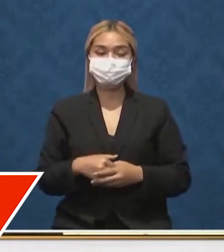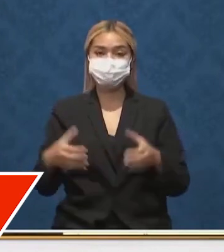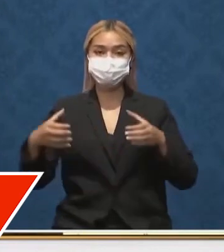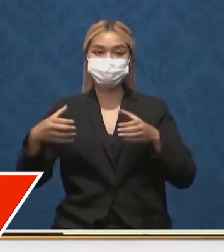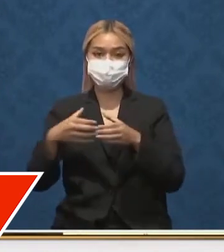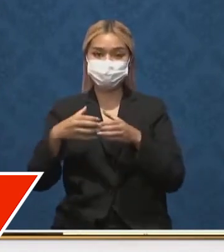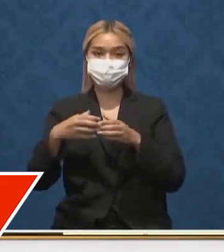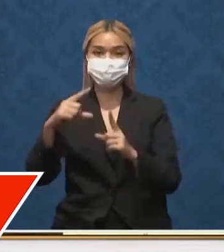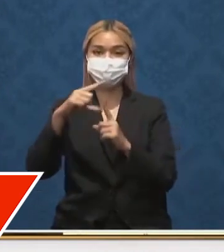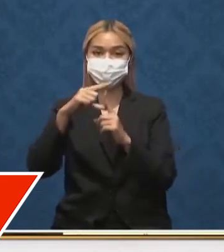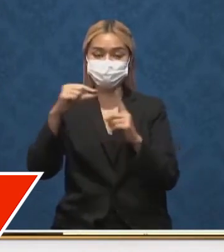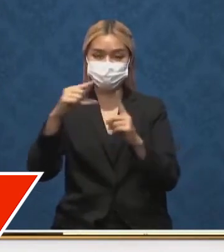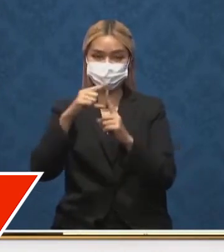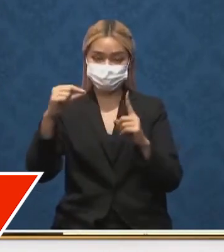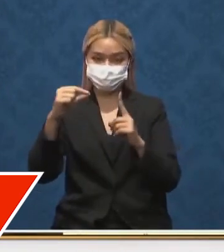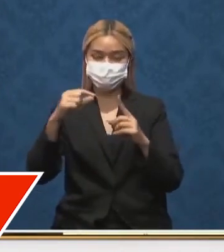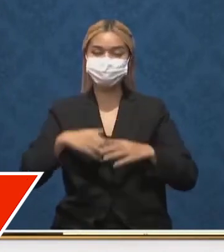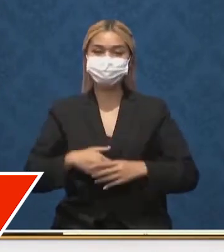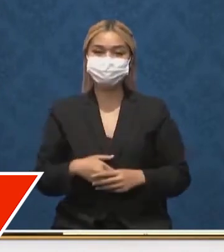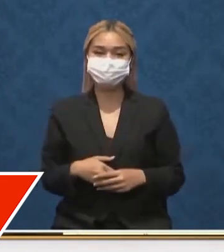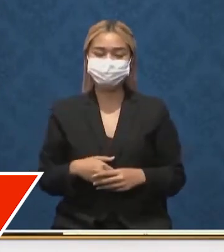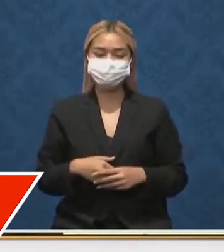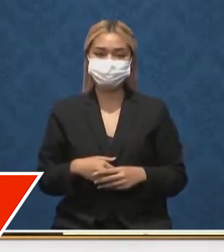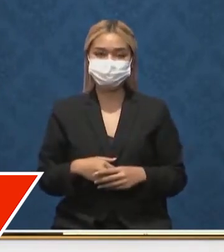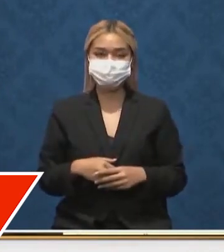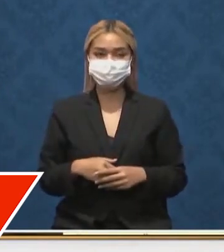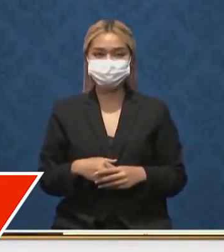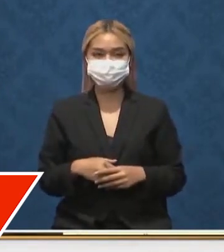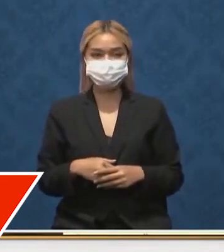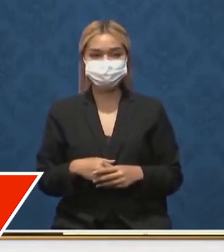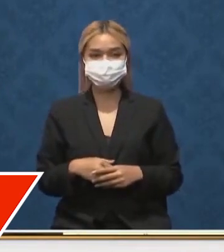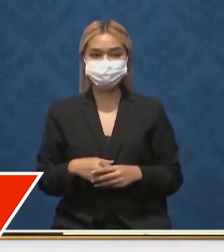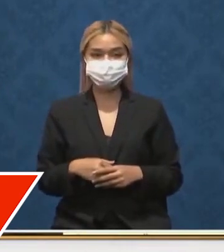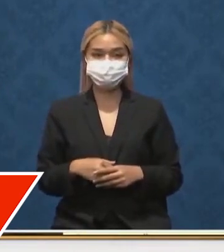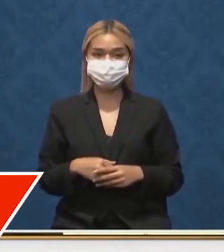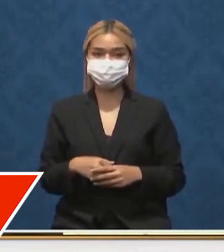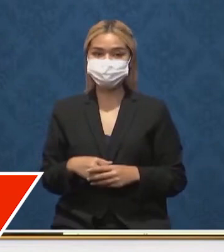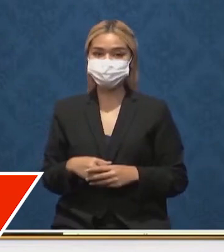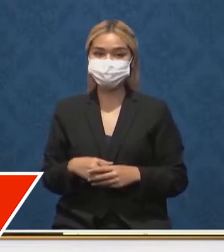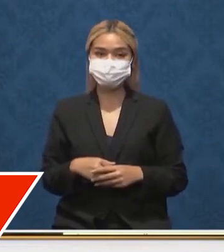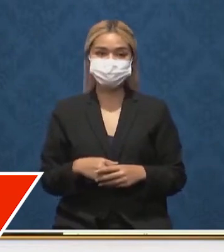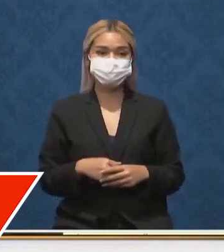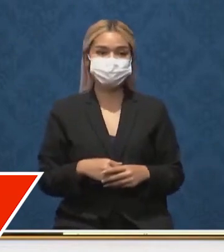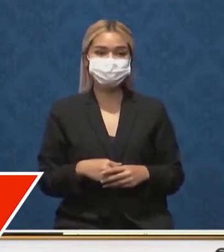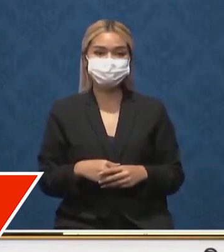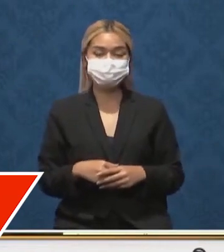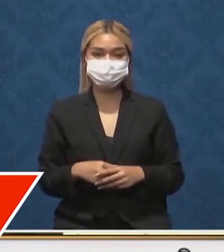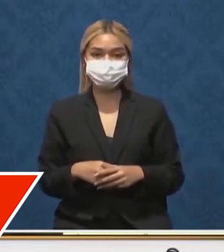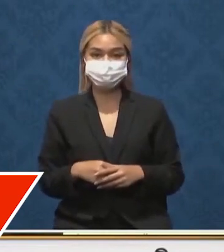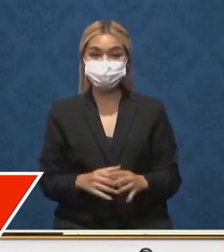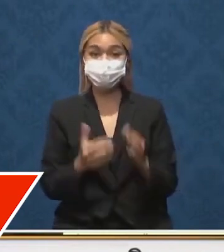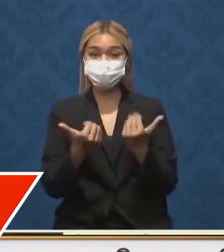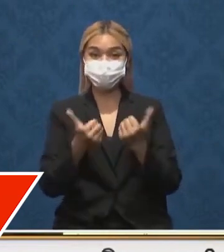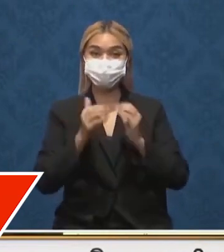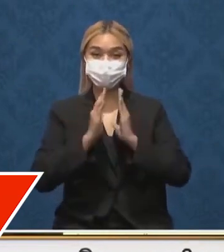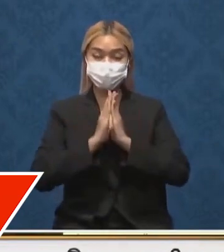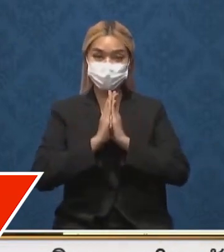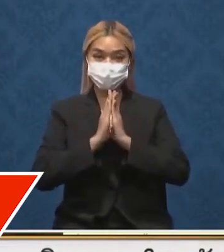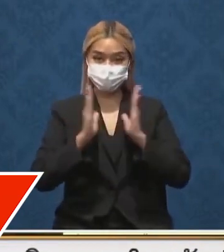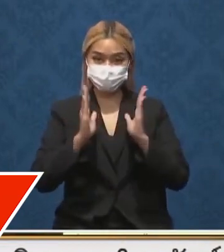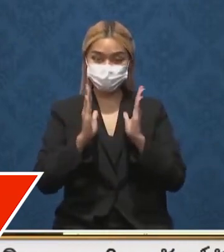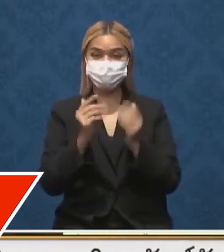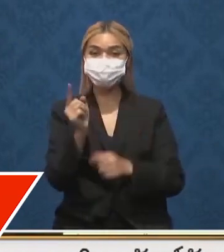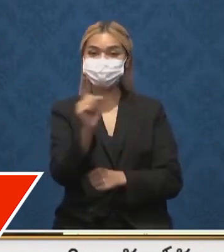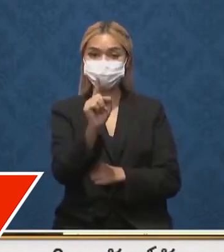เก้าไกลขออนุญาตท่านประธานแล้วต้องขอบคุณท่านประธานที่อนุญาตให้